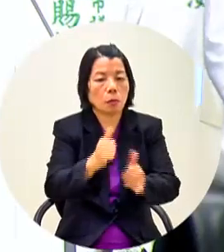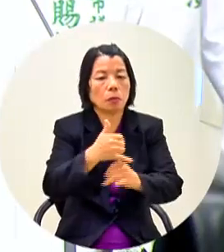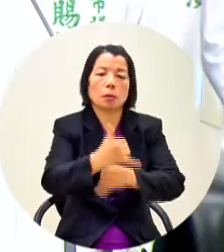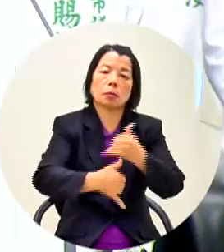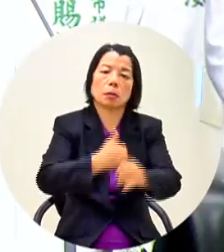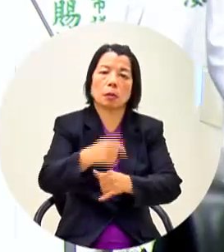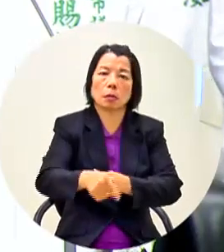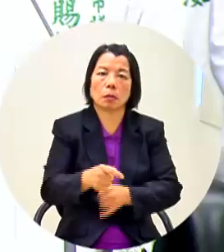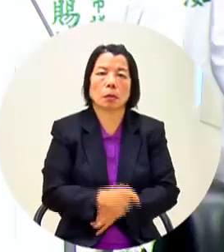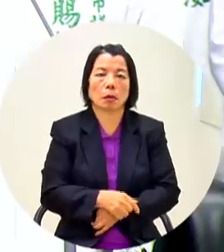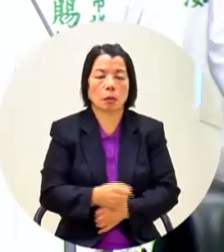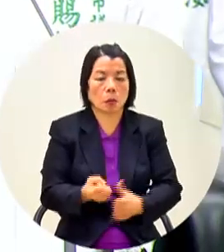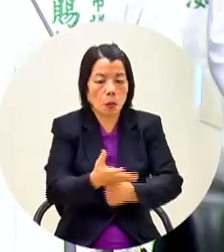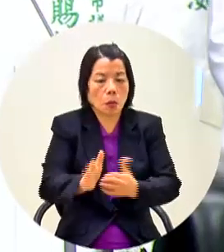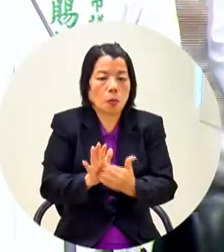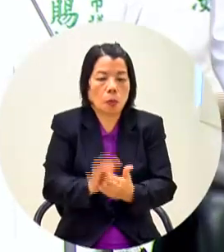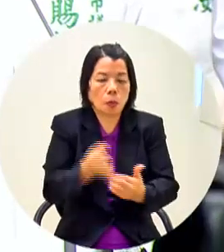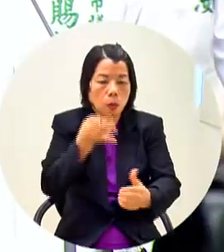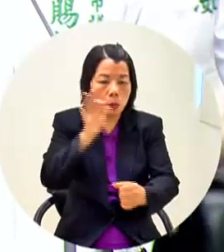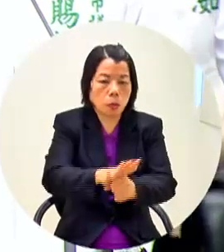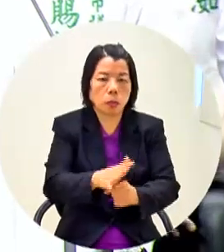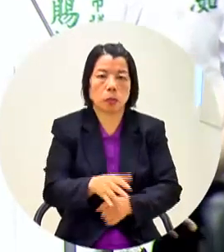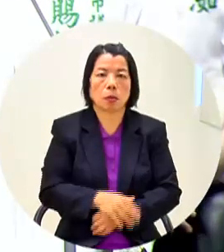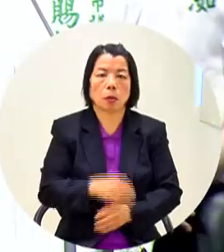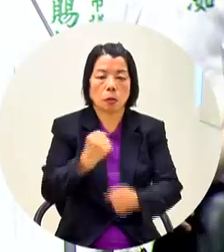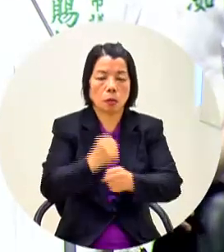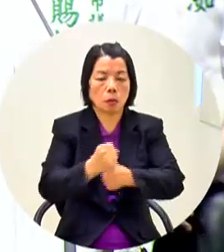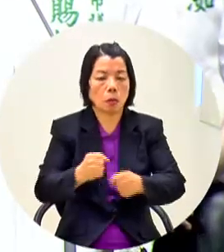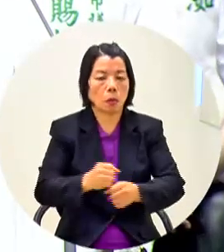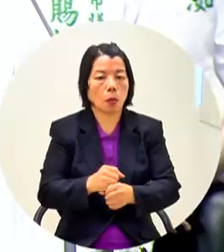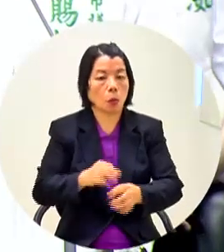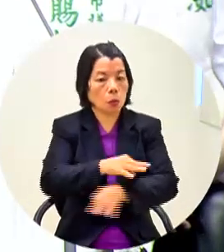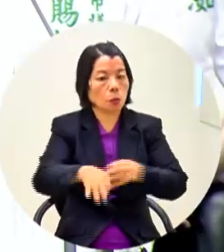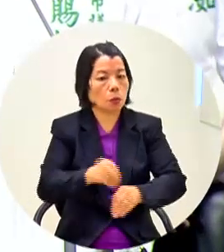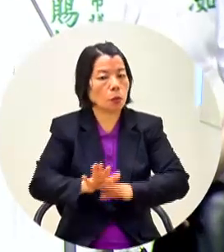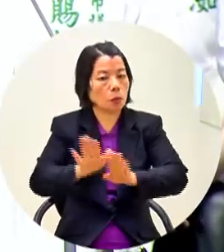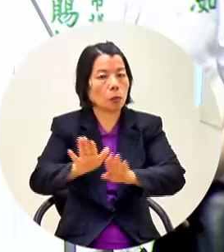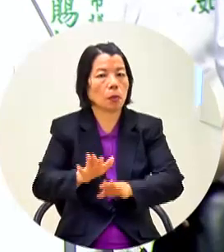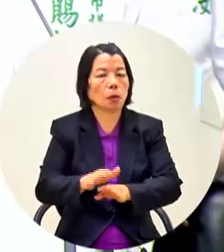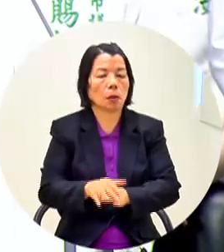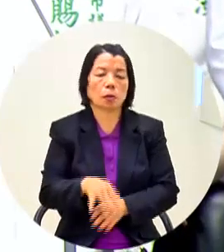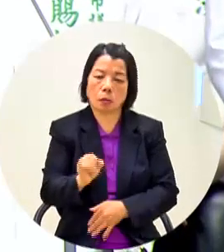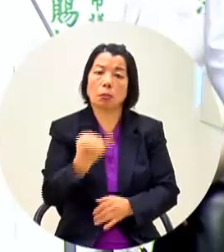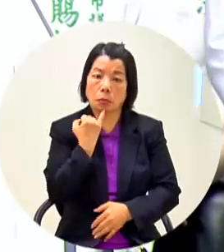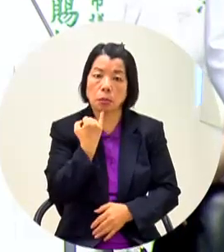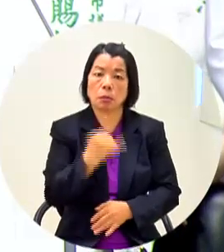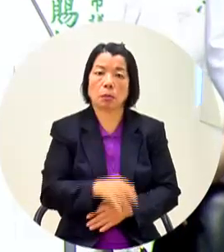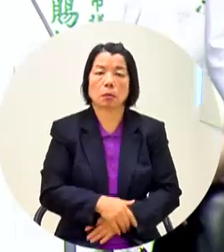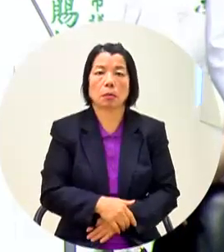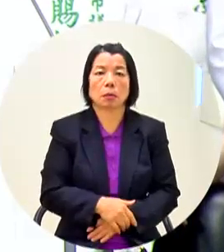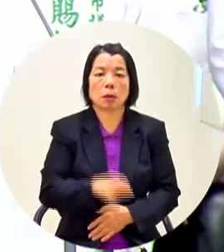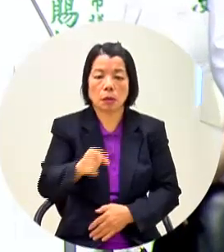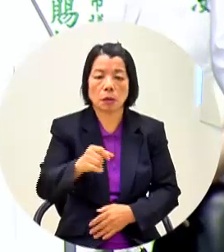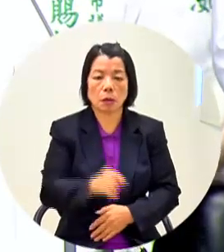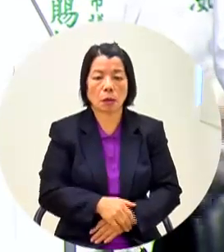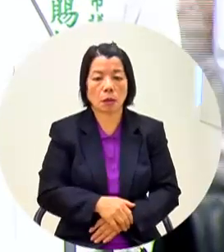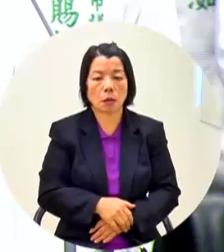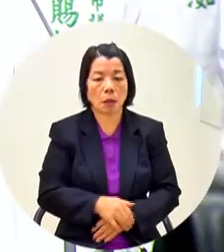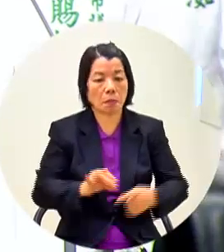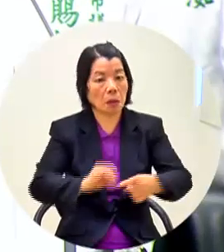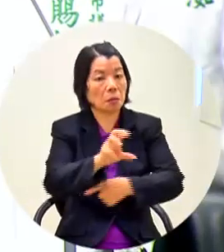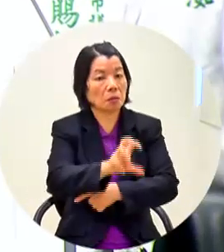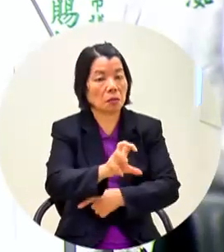是做防疫的补贴，还是说这经济的振兴，我们不会说呢。但是你这个用掉80%里